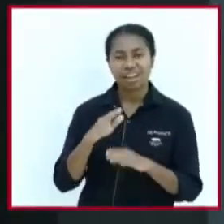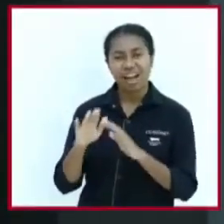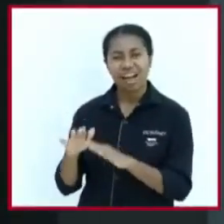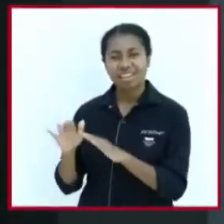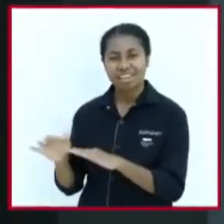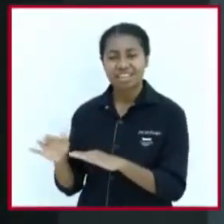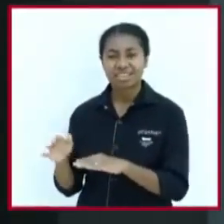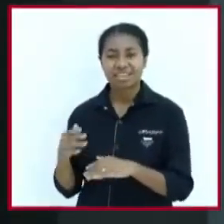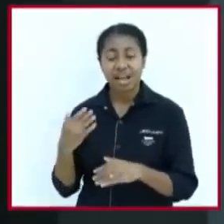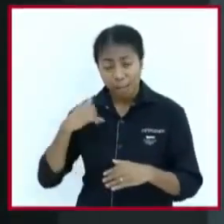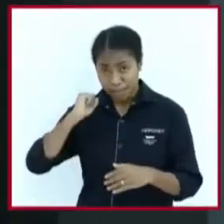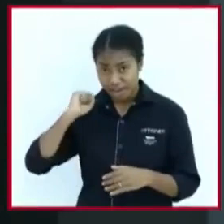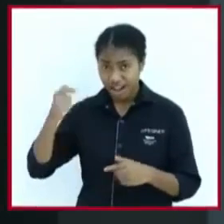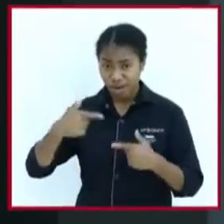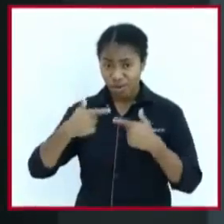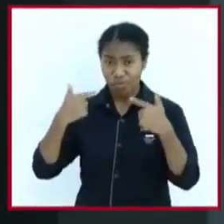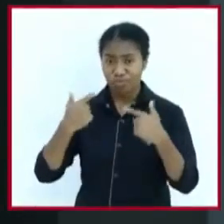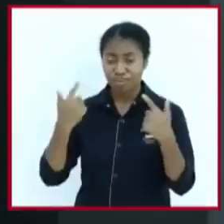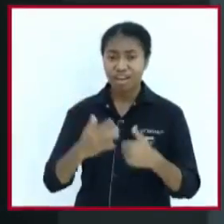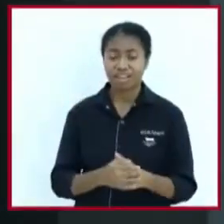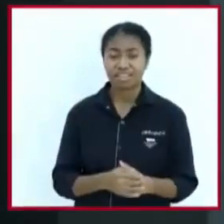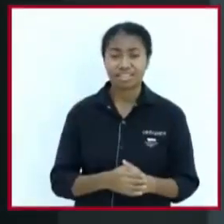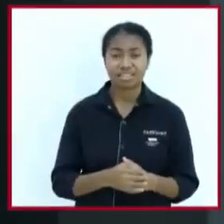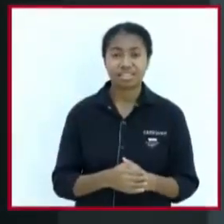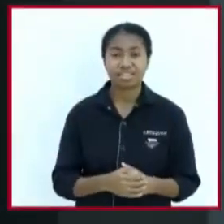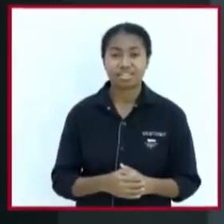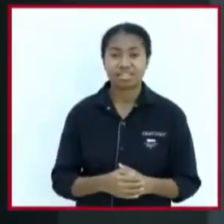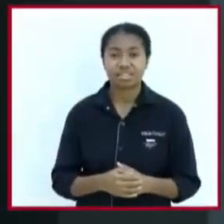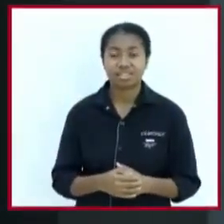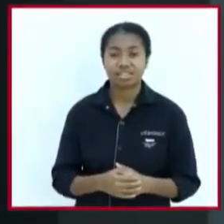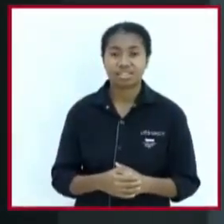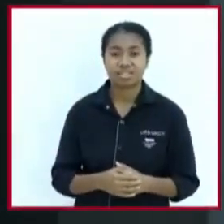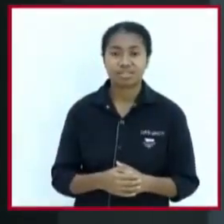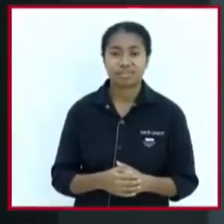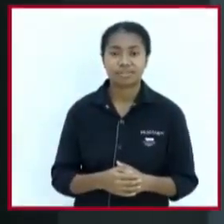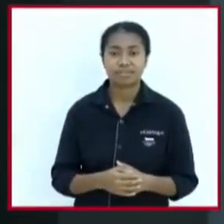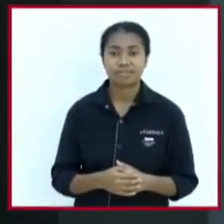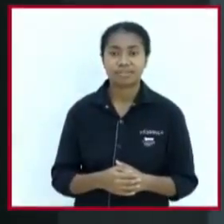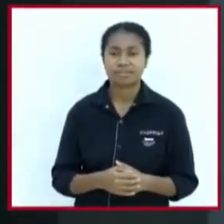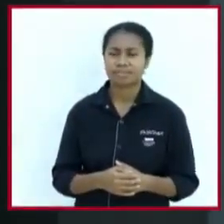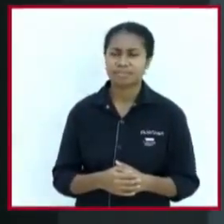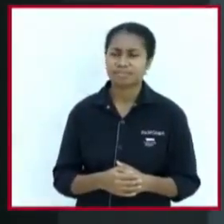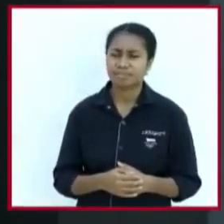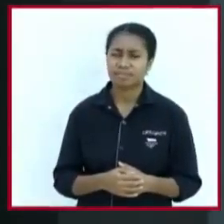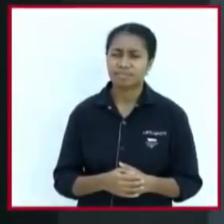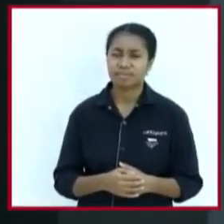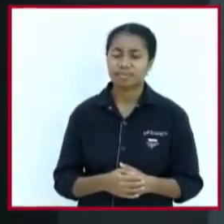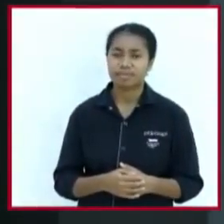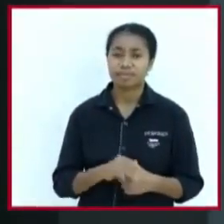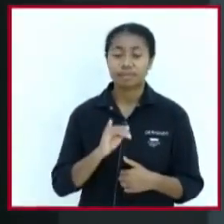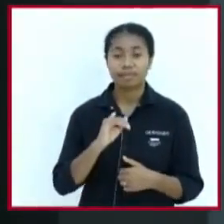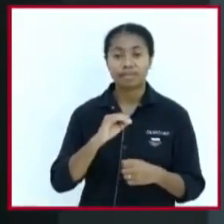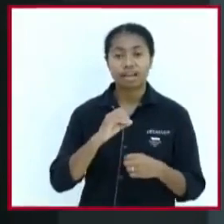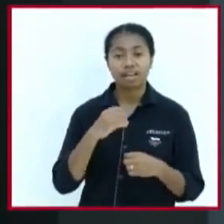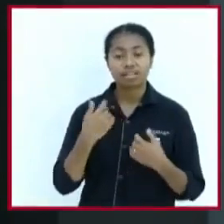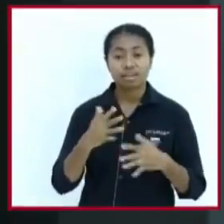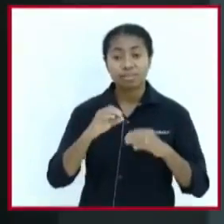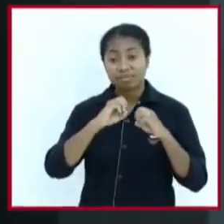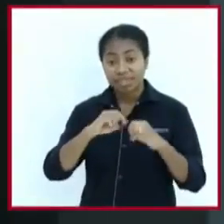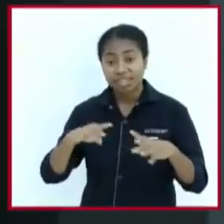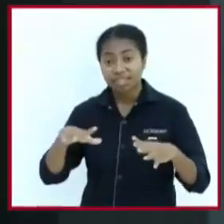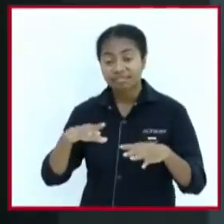perlombaan Iman sambil menempatkan Tri di dalam pikiran dan hati